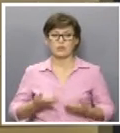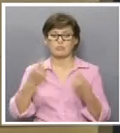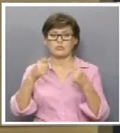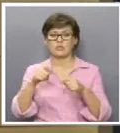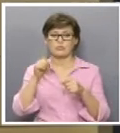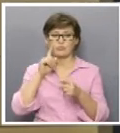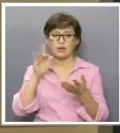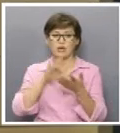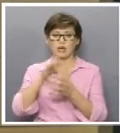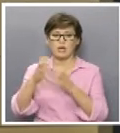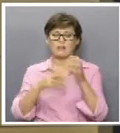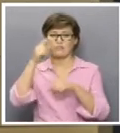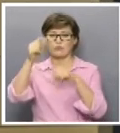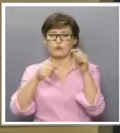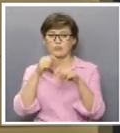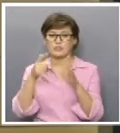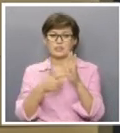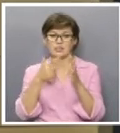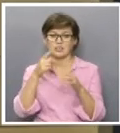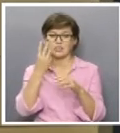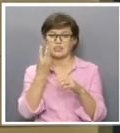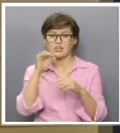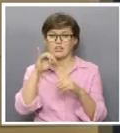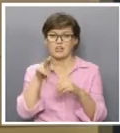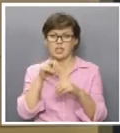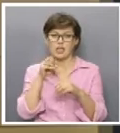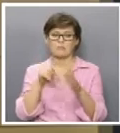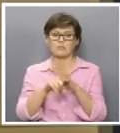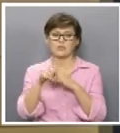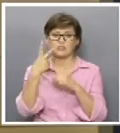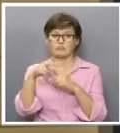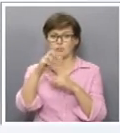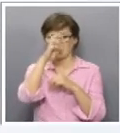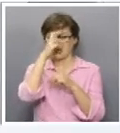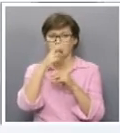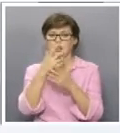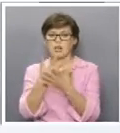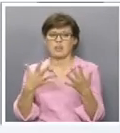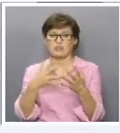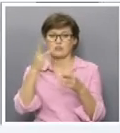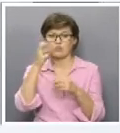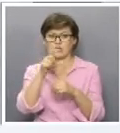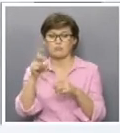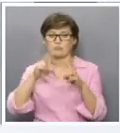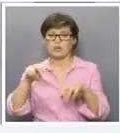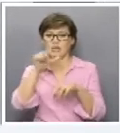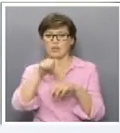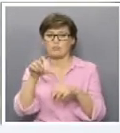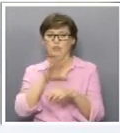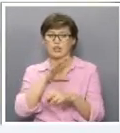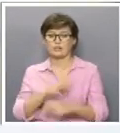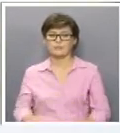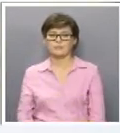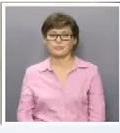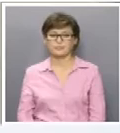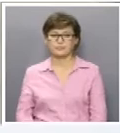осы тақырыпты қозғайтын боламыз. Алдымен экономика жаңалықтарымен таныс болыңыздар. Алматыда бүкіл Қазақстанды май, тоң,